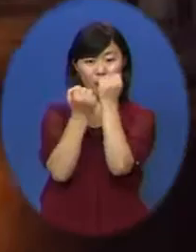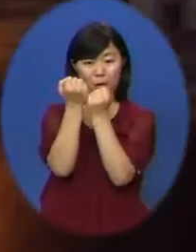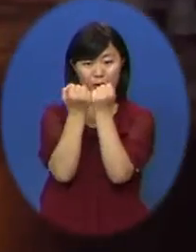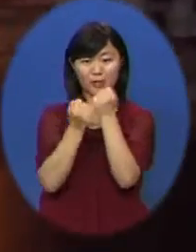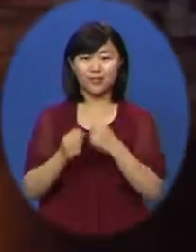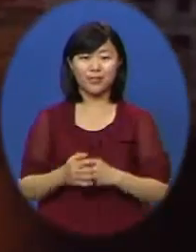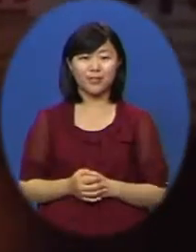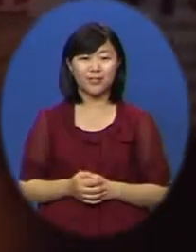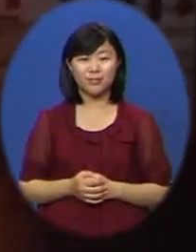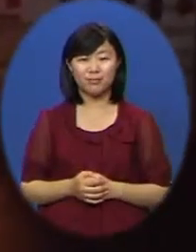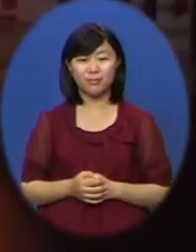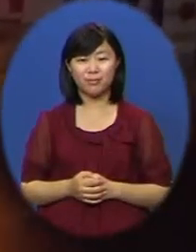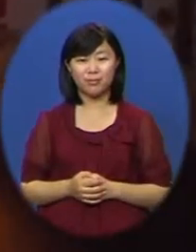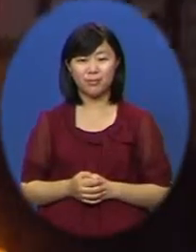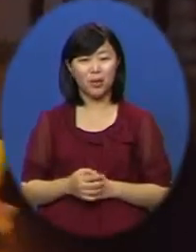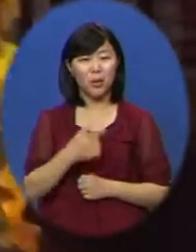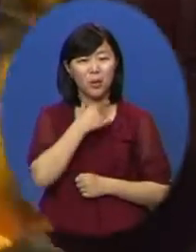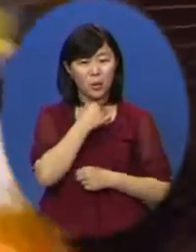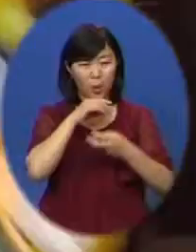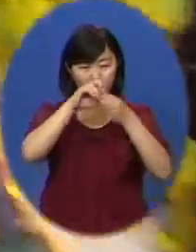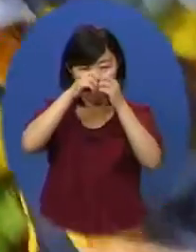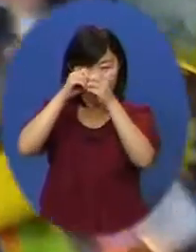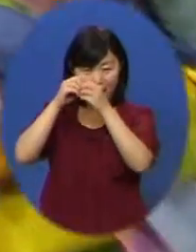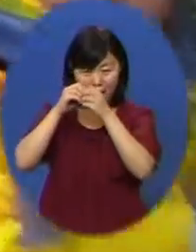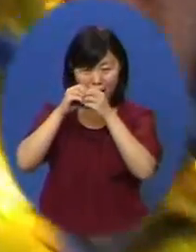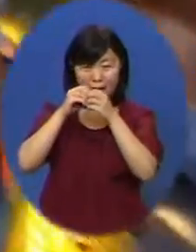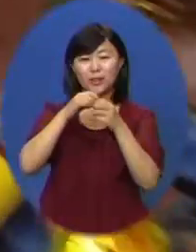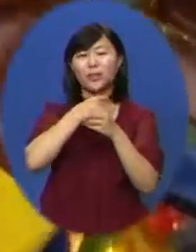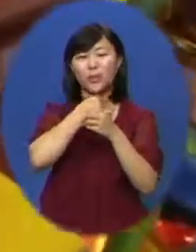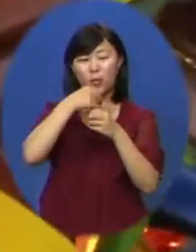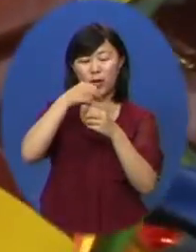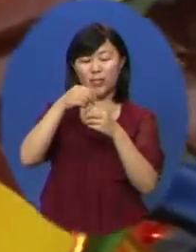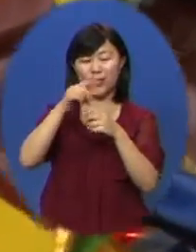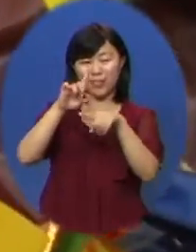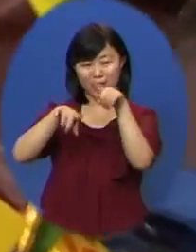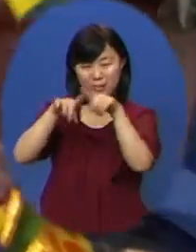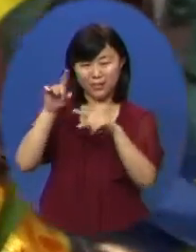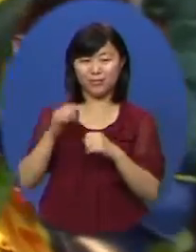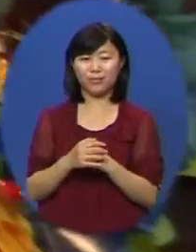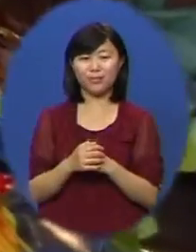주셨다. 소원을 묶어 만든 소원 트리.